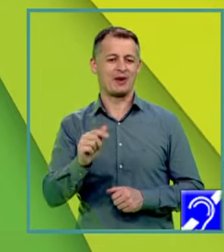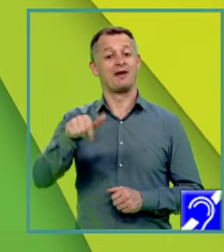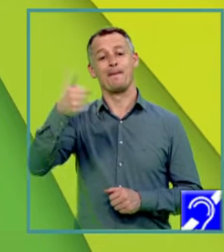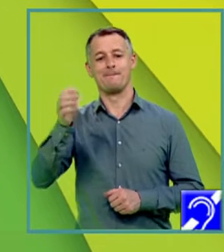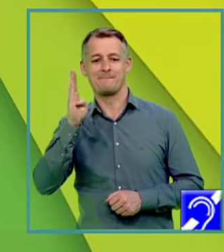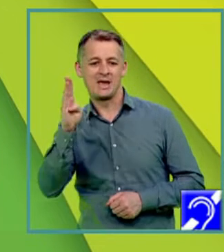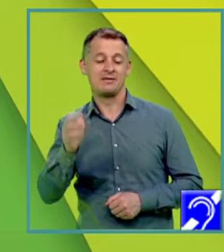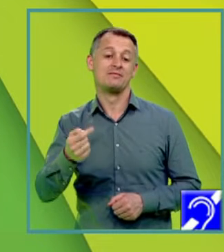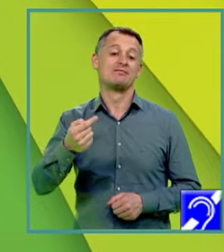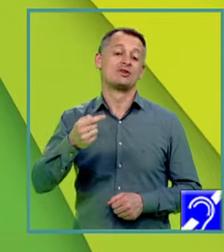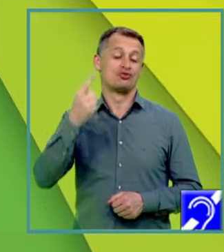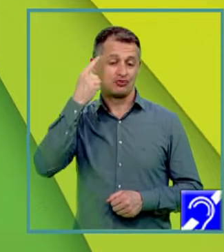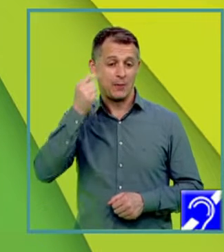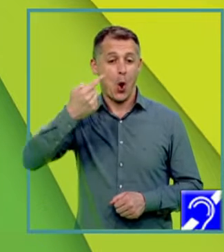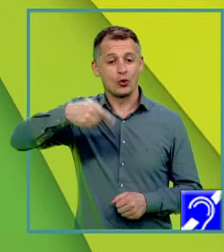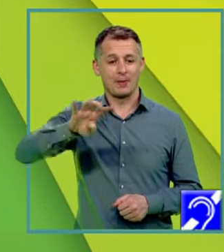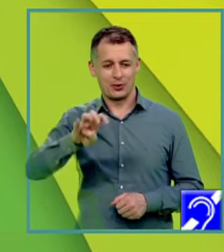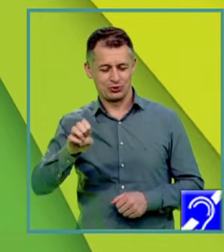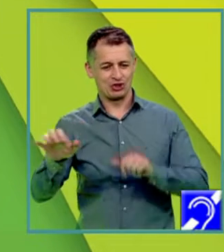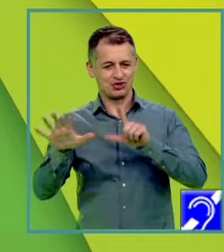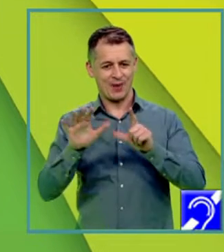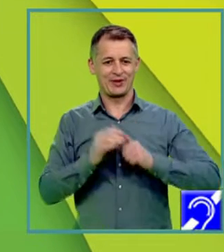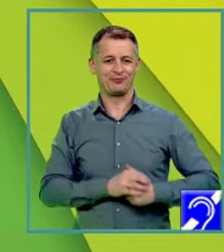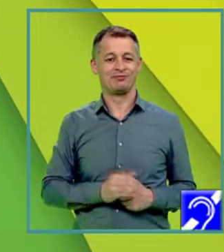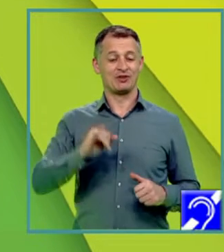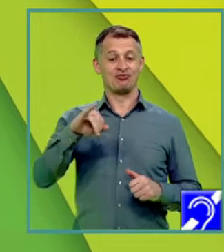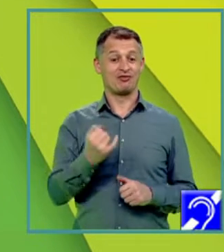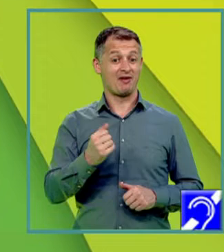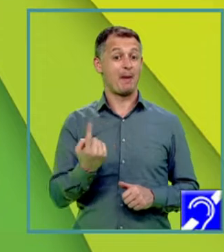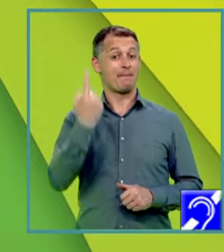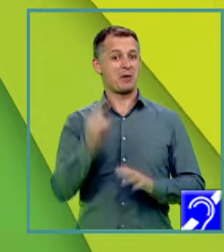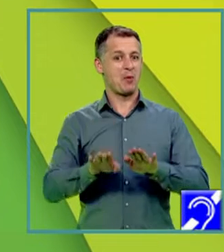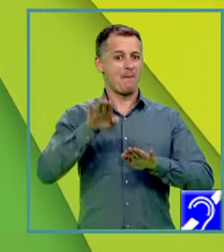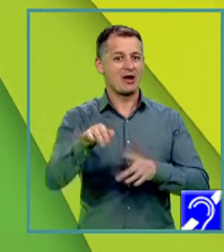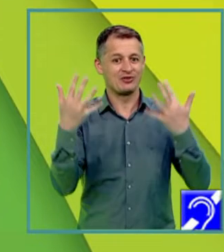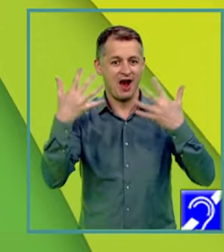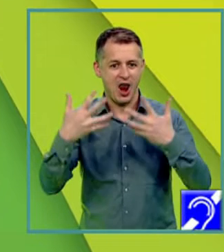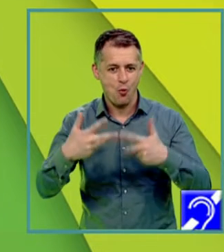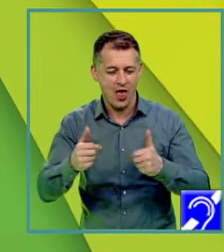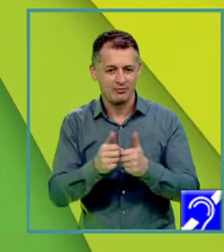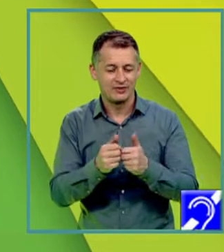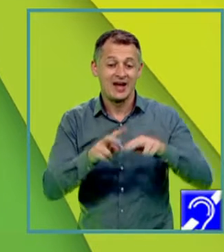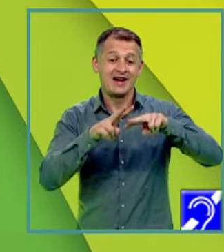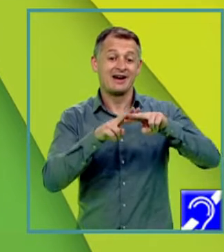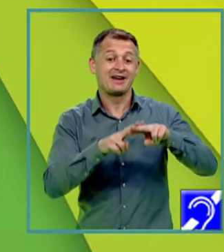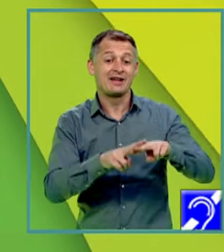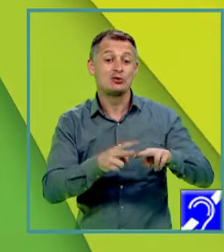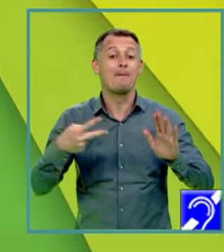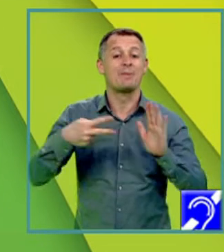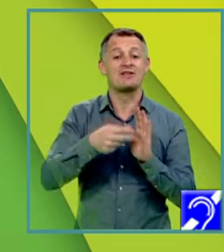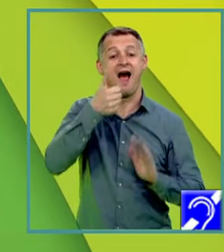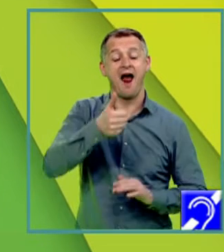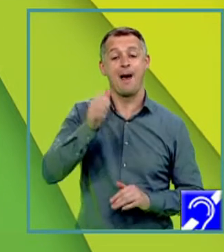variabila b reține în valoarea 147 iar la primul pas calculăm restul împărțirii lui a la b